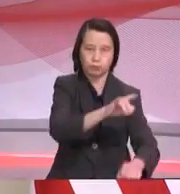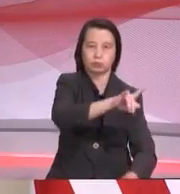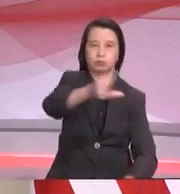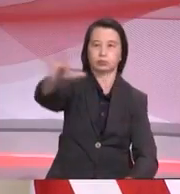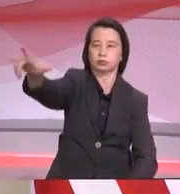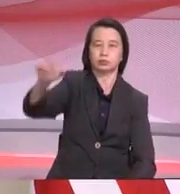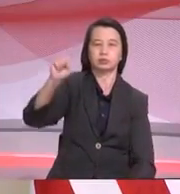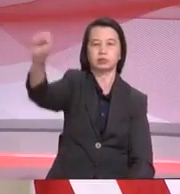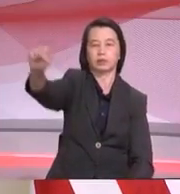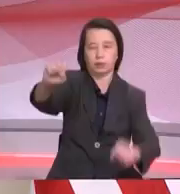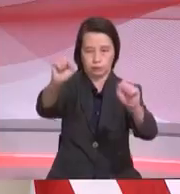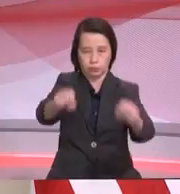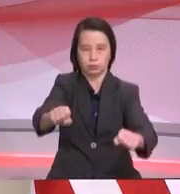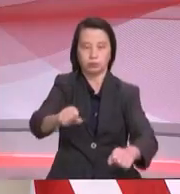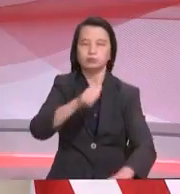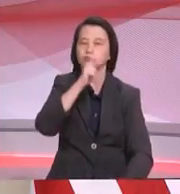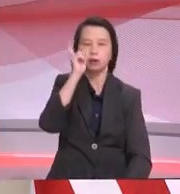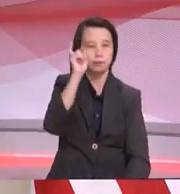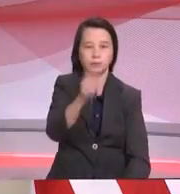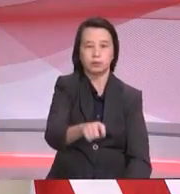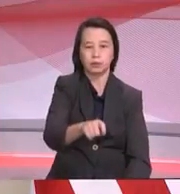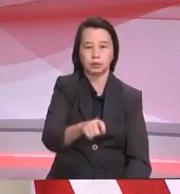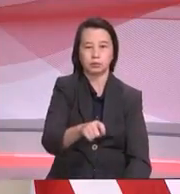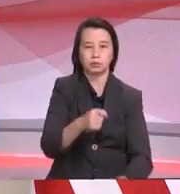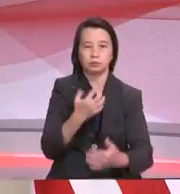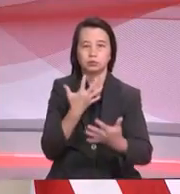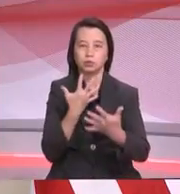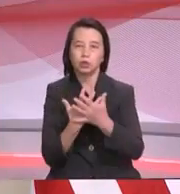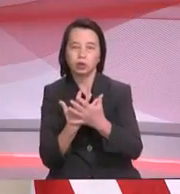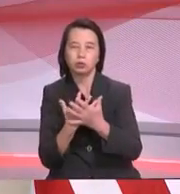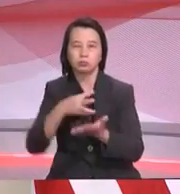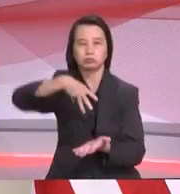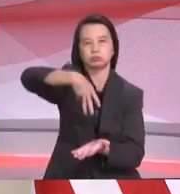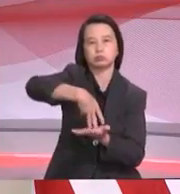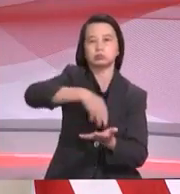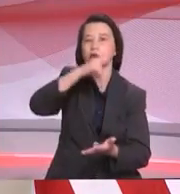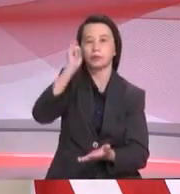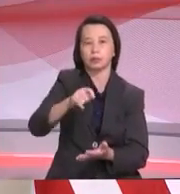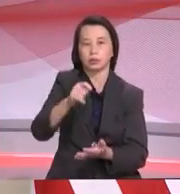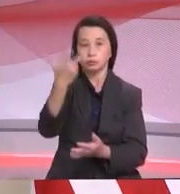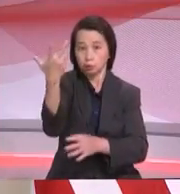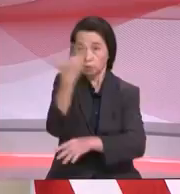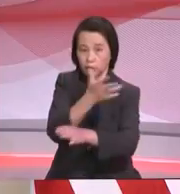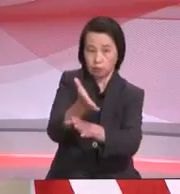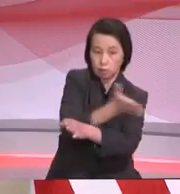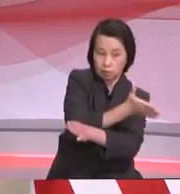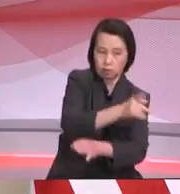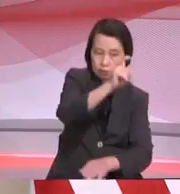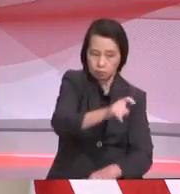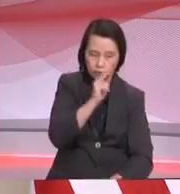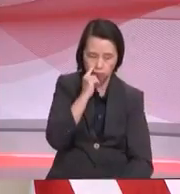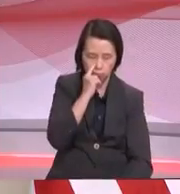Sabah dan tidak perlu menjalani kuarantin. Pada 3 hari sebelum berlepas mesti ambil swab